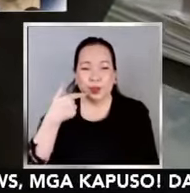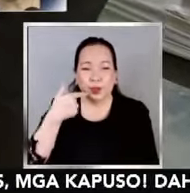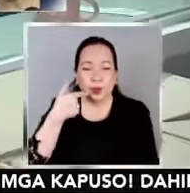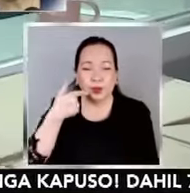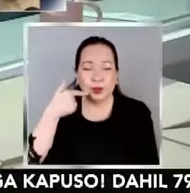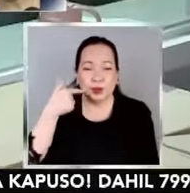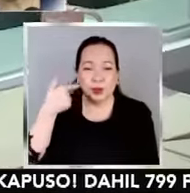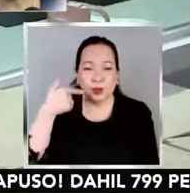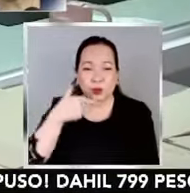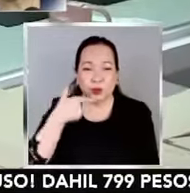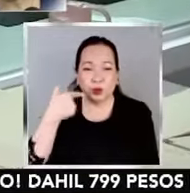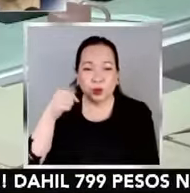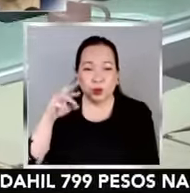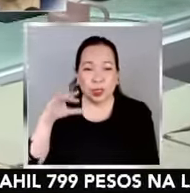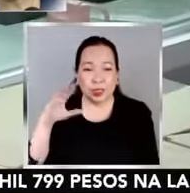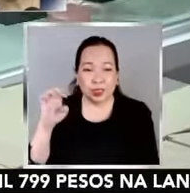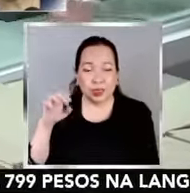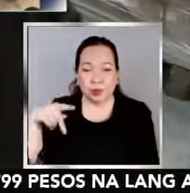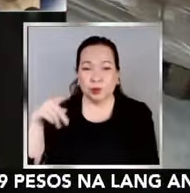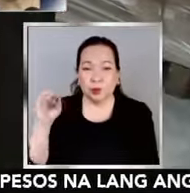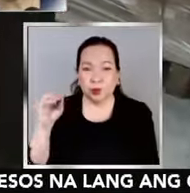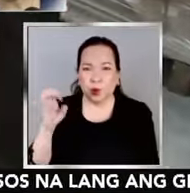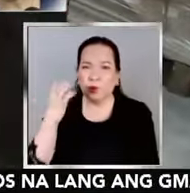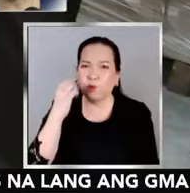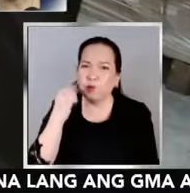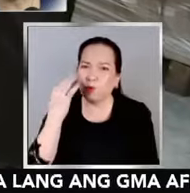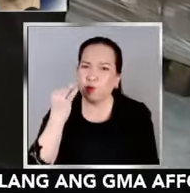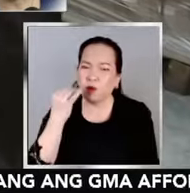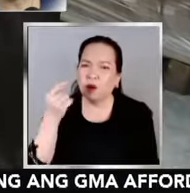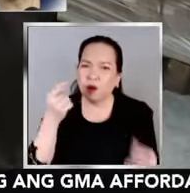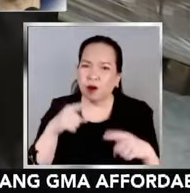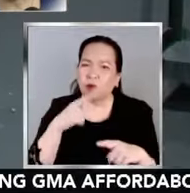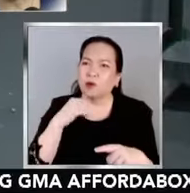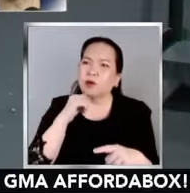LTO. Hindi rin daw katanggap-tanggap na binabayaran ng mga